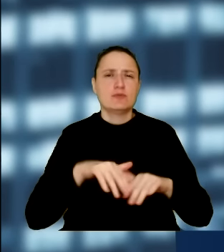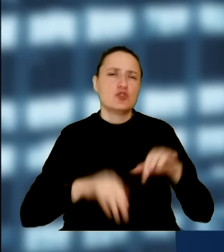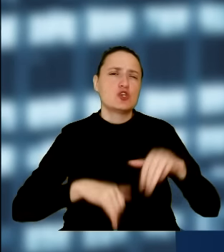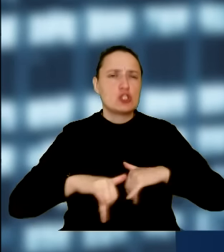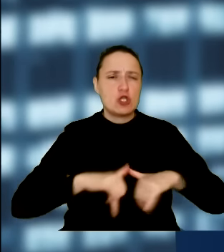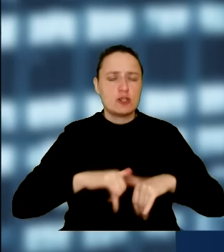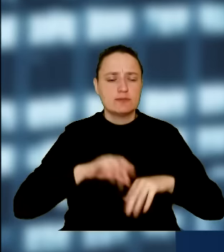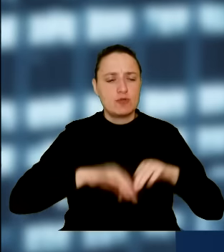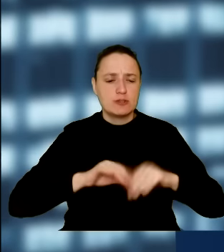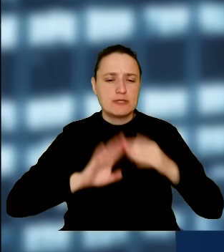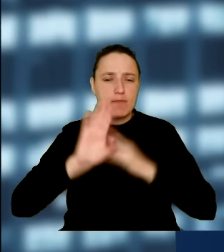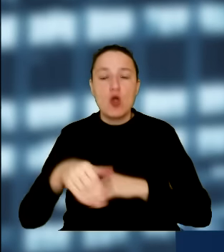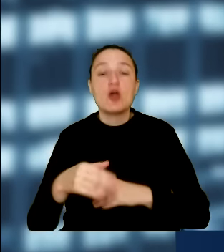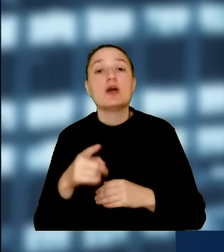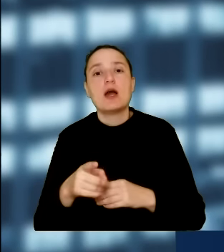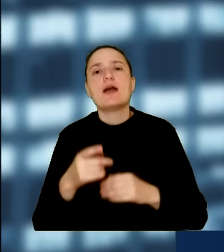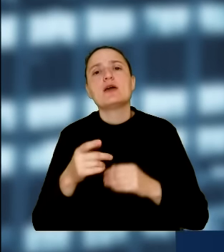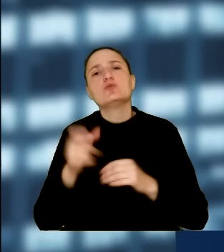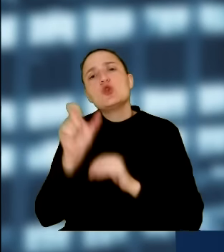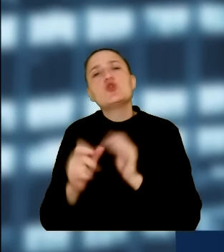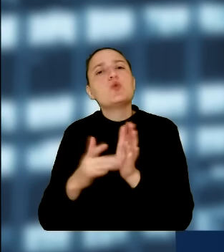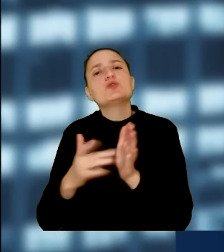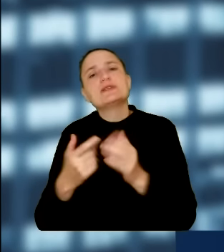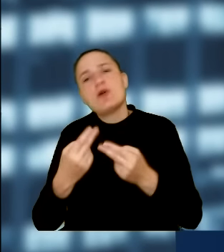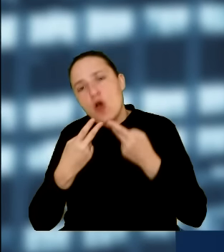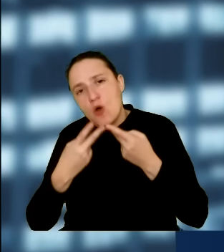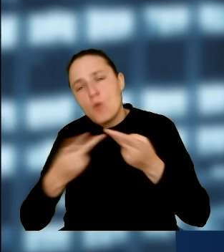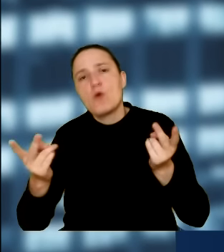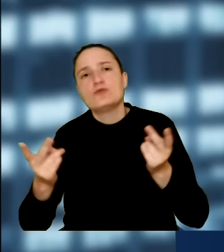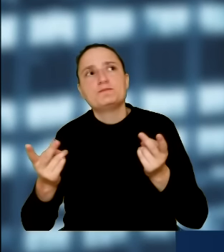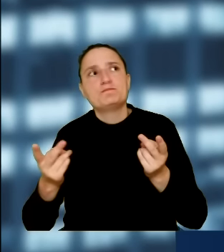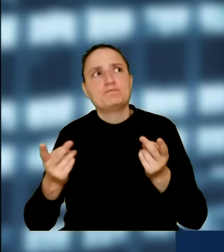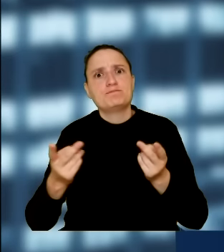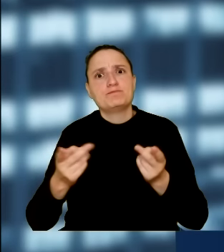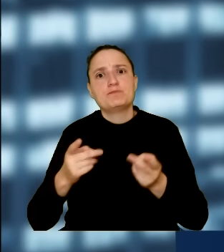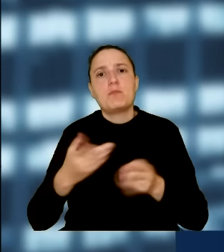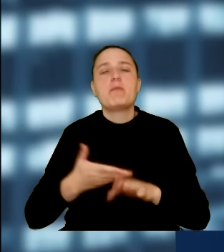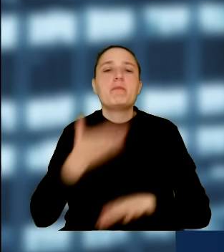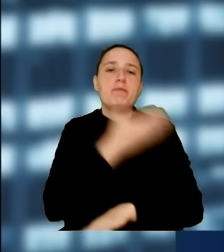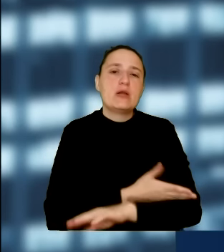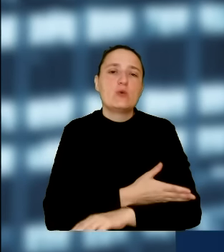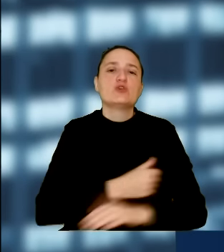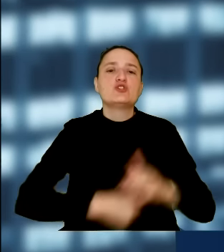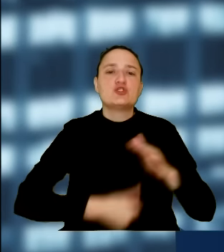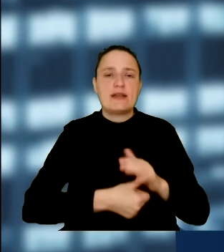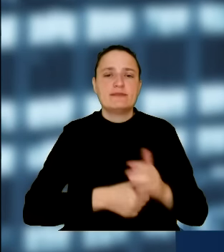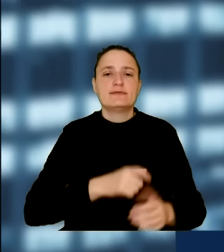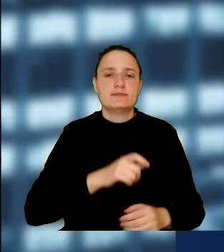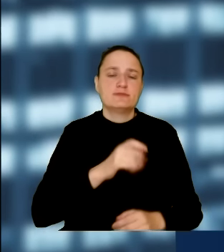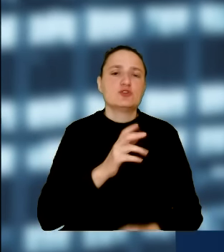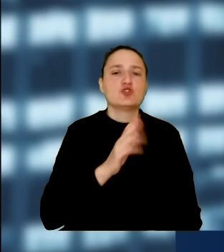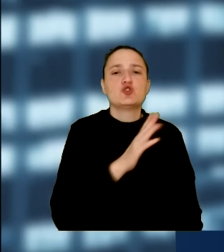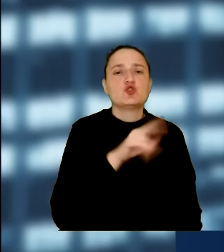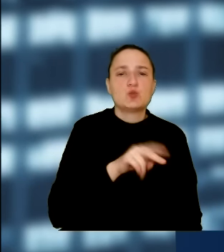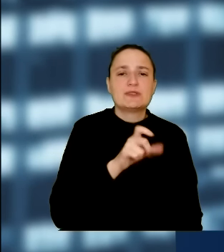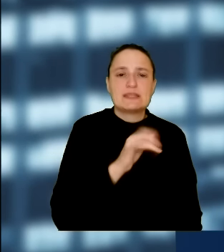tam Tusk też ogłosił, że były szef Rządowego Centrum Legislacji, Krzysztof Szczucki, od wczesnego lata